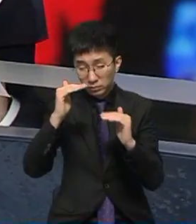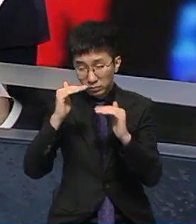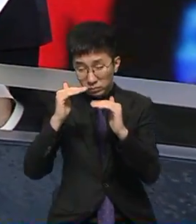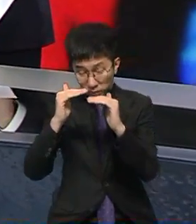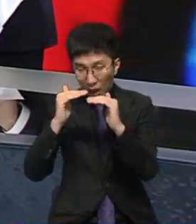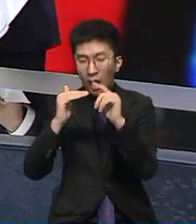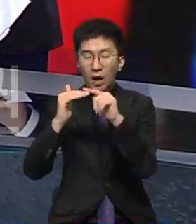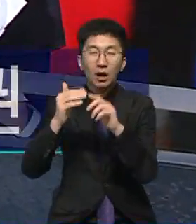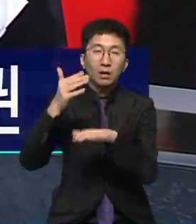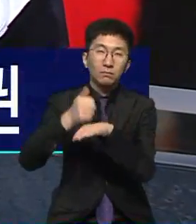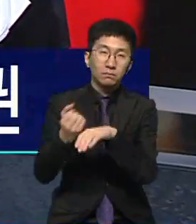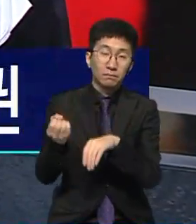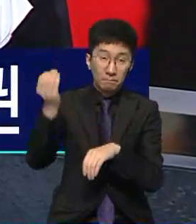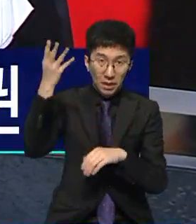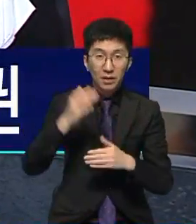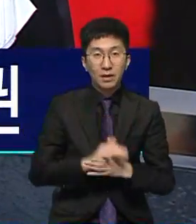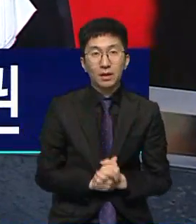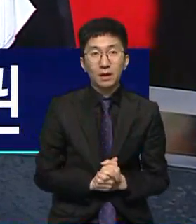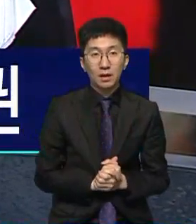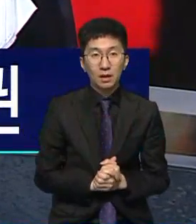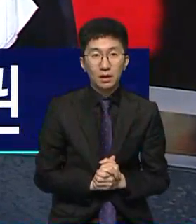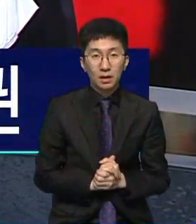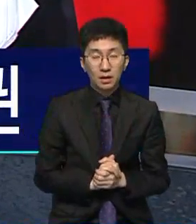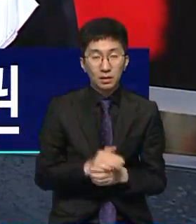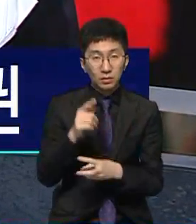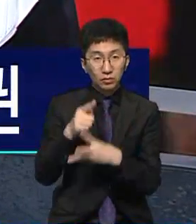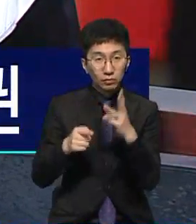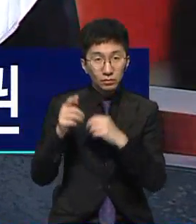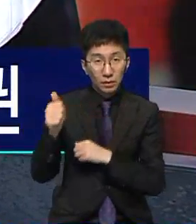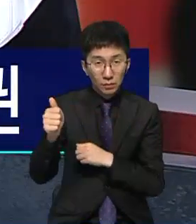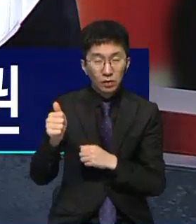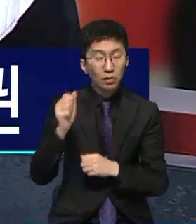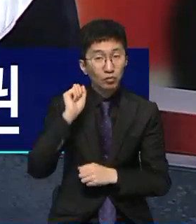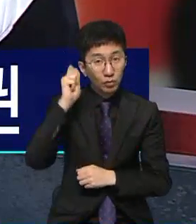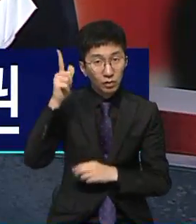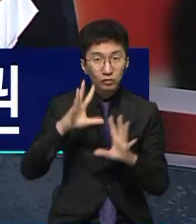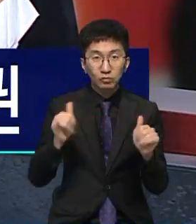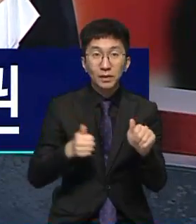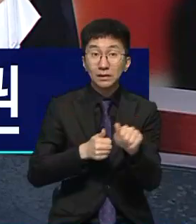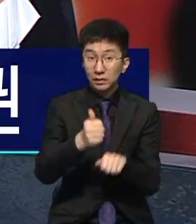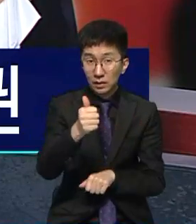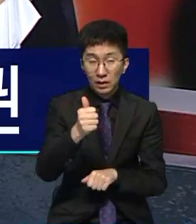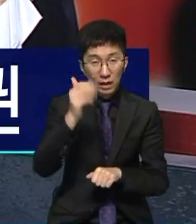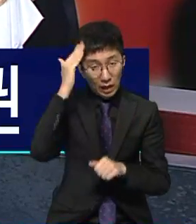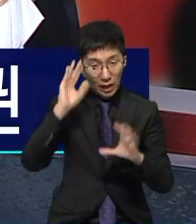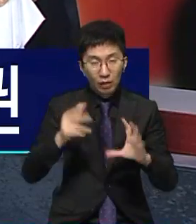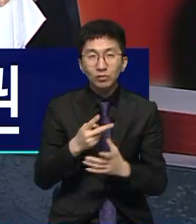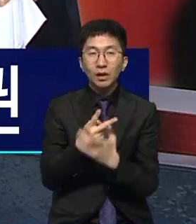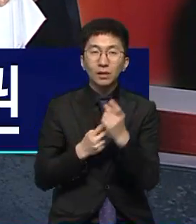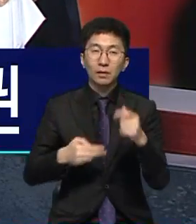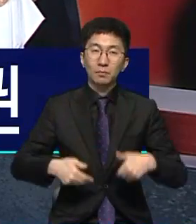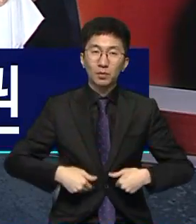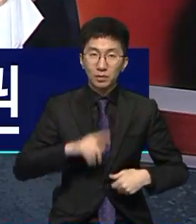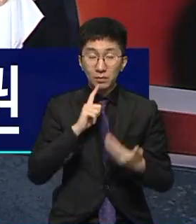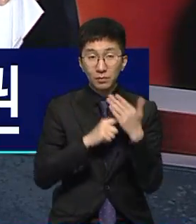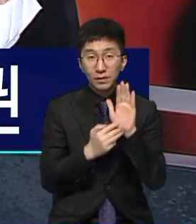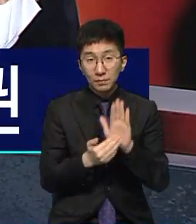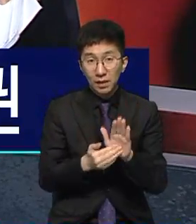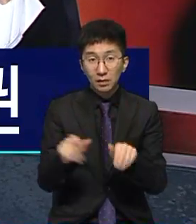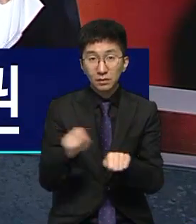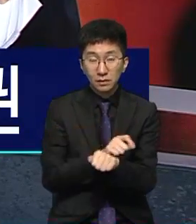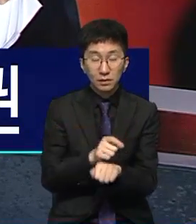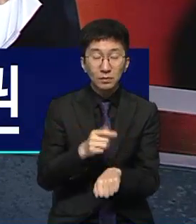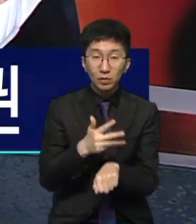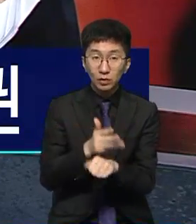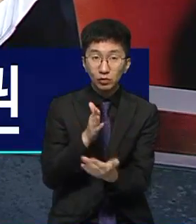결정됐습니다. 윤석열 당선인은 위대한 국민의 승리라며 대한민국은 하나가 돼야 한다고 강조했습니다. 특집